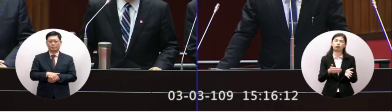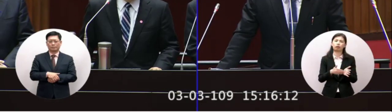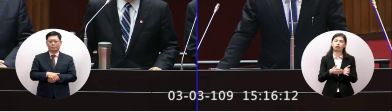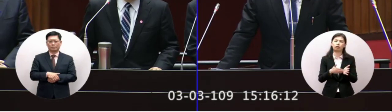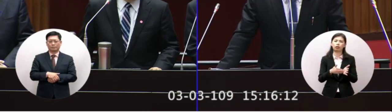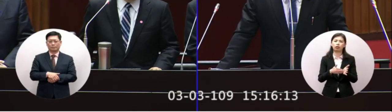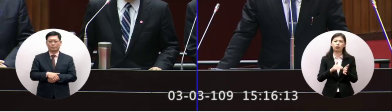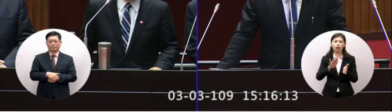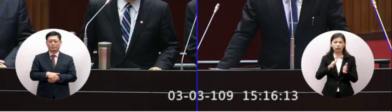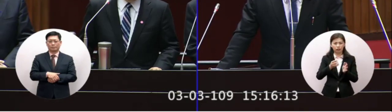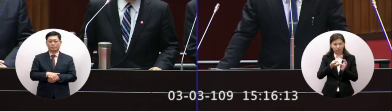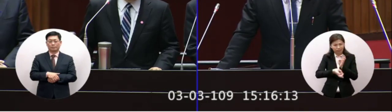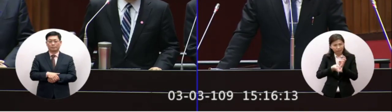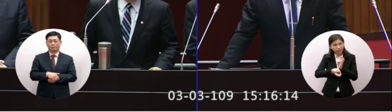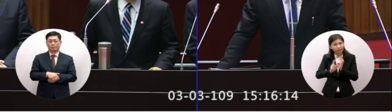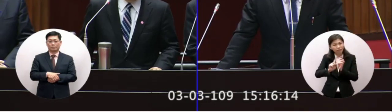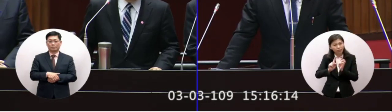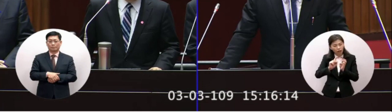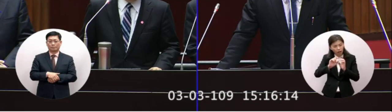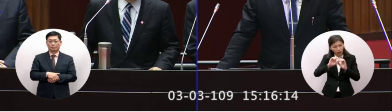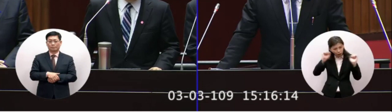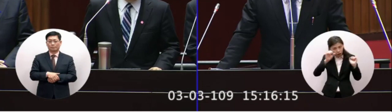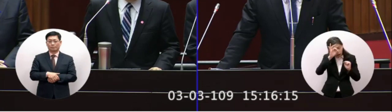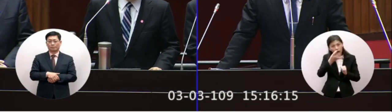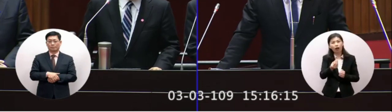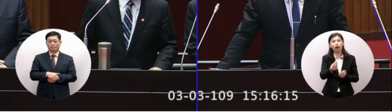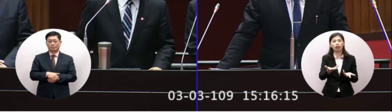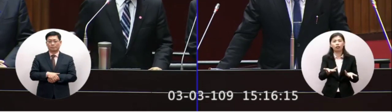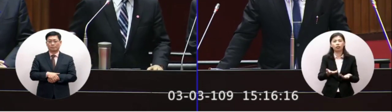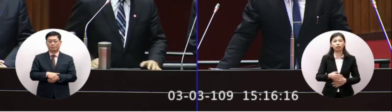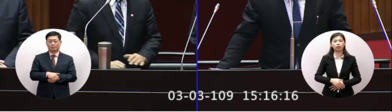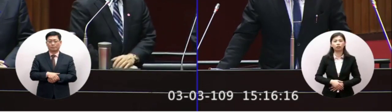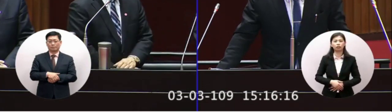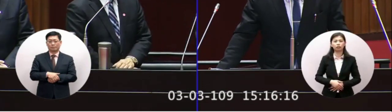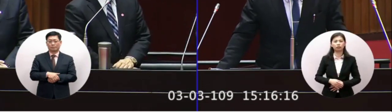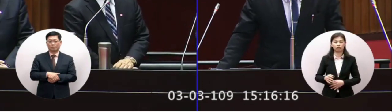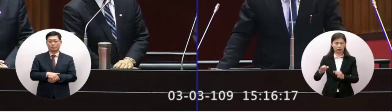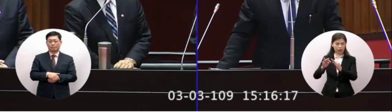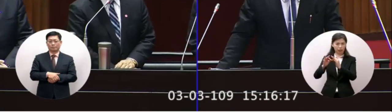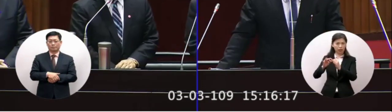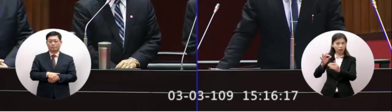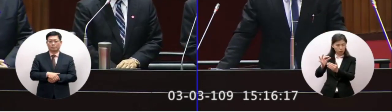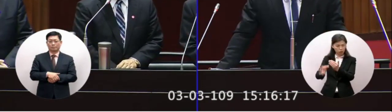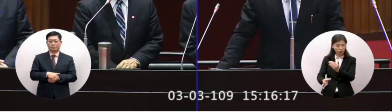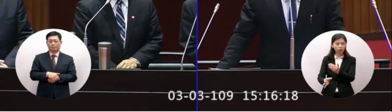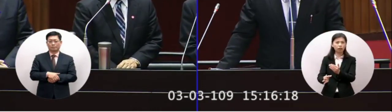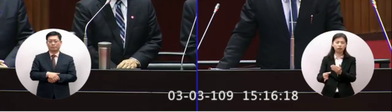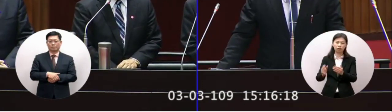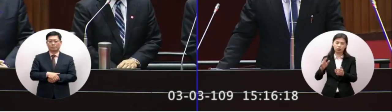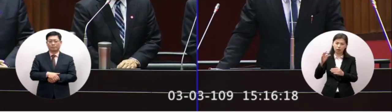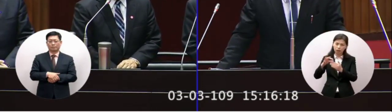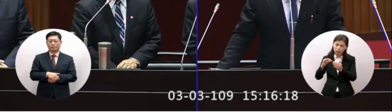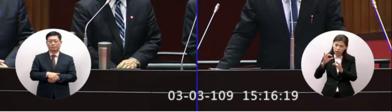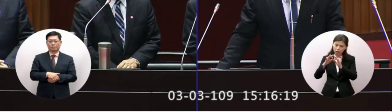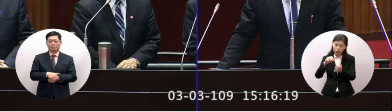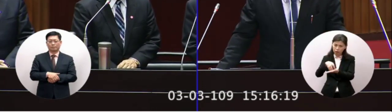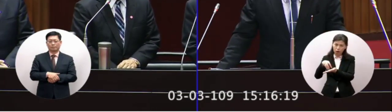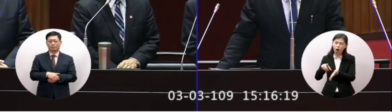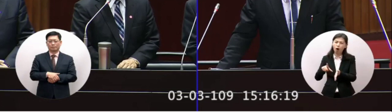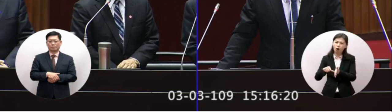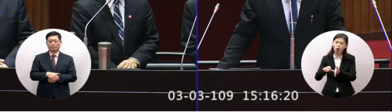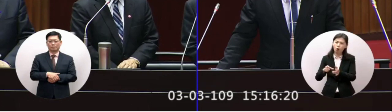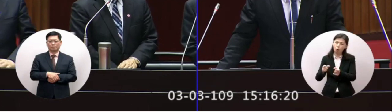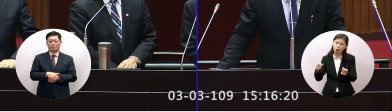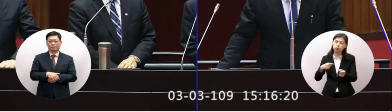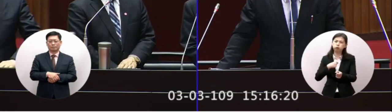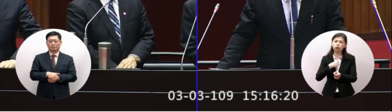相关的对象，但是相关具体的办法我们目前都还没有看到，因为我们知道说银行的作业它也需要时间，那现在目前这些中小